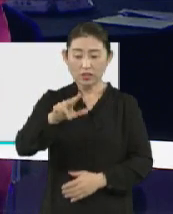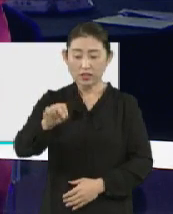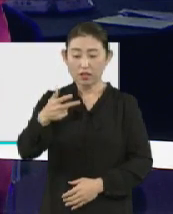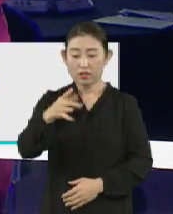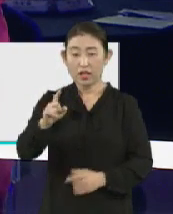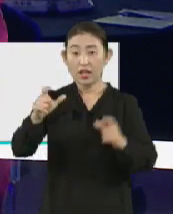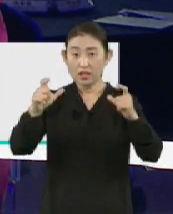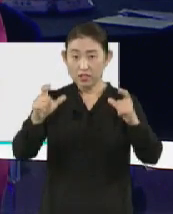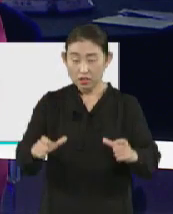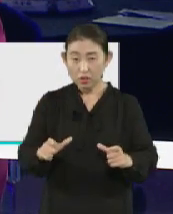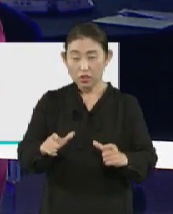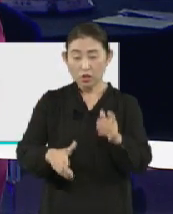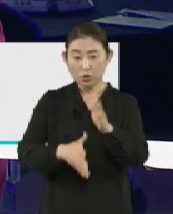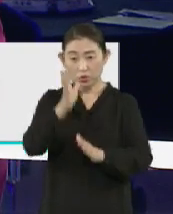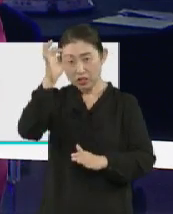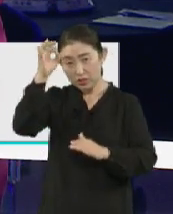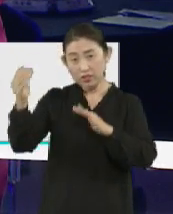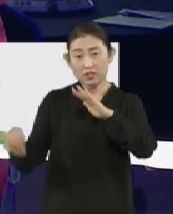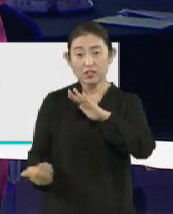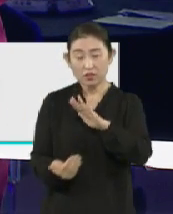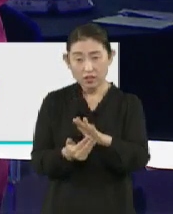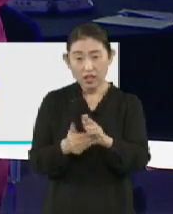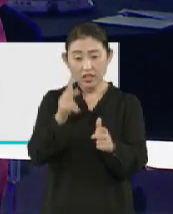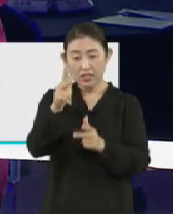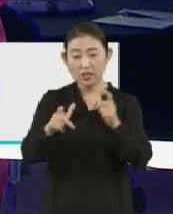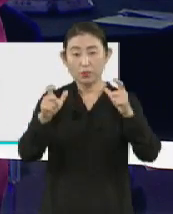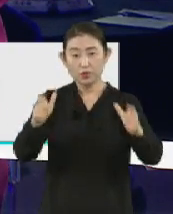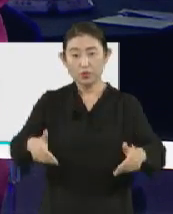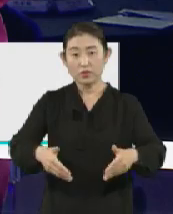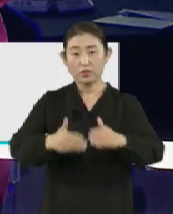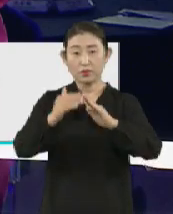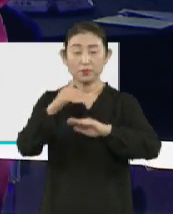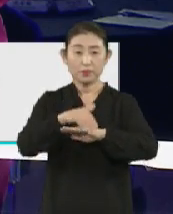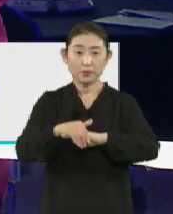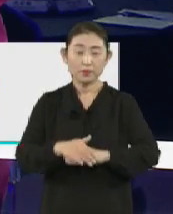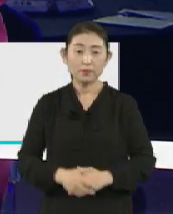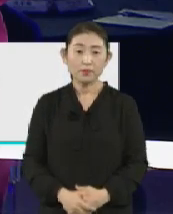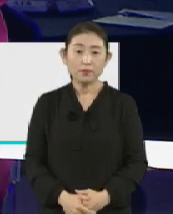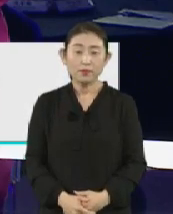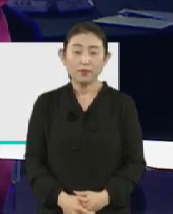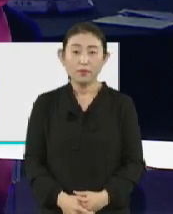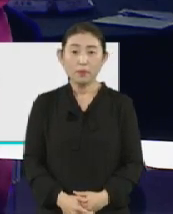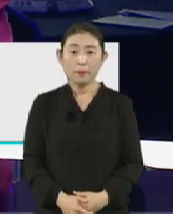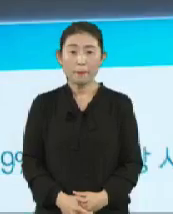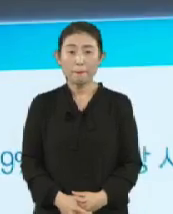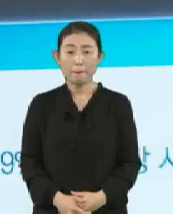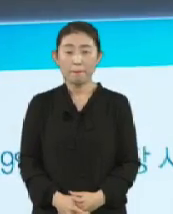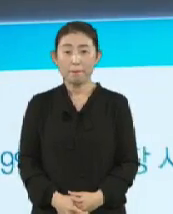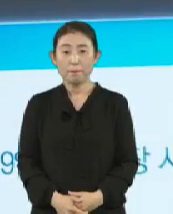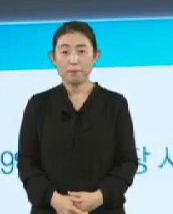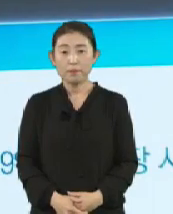장대동에 도시 첨단 산업단지를 조성한다는 계획입니다. 장석영 기자입니다.